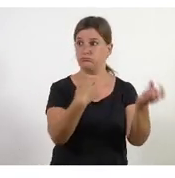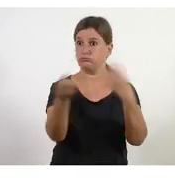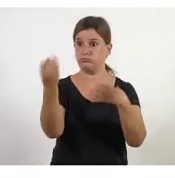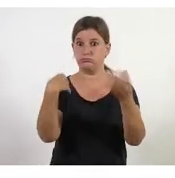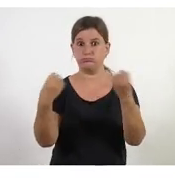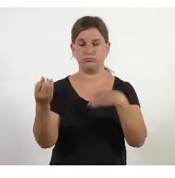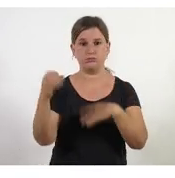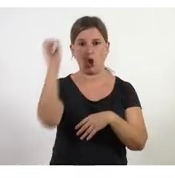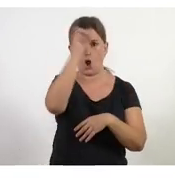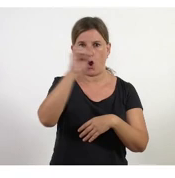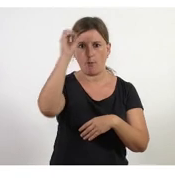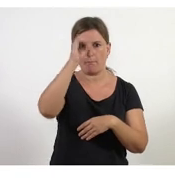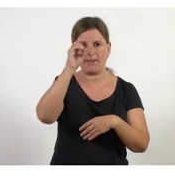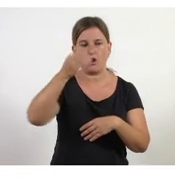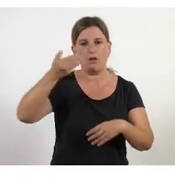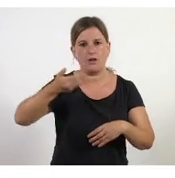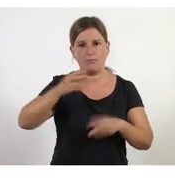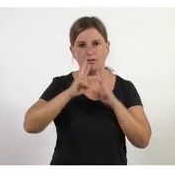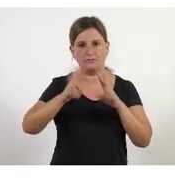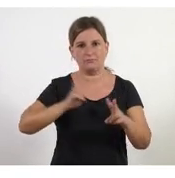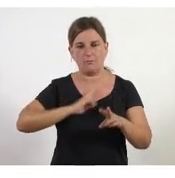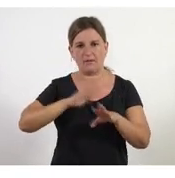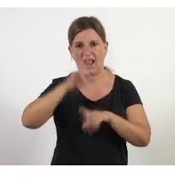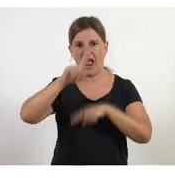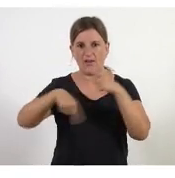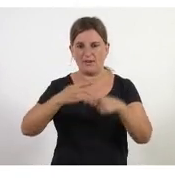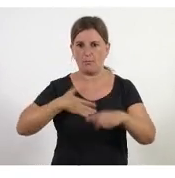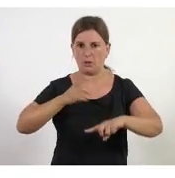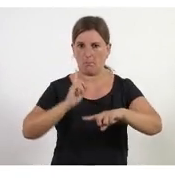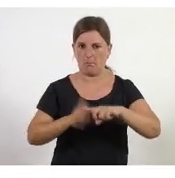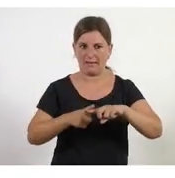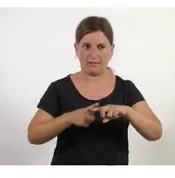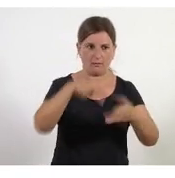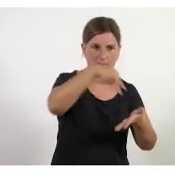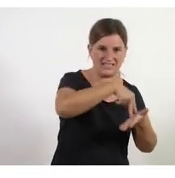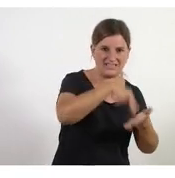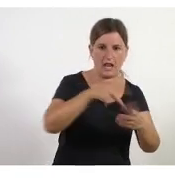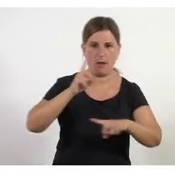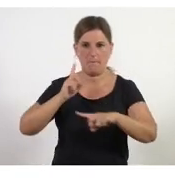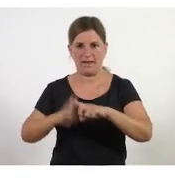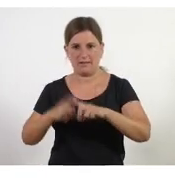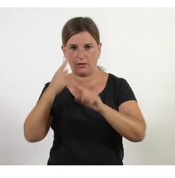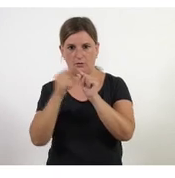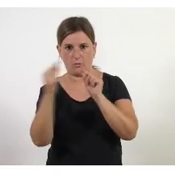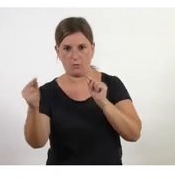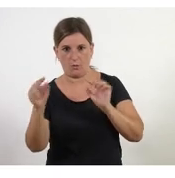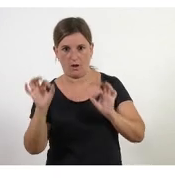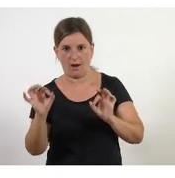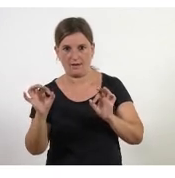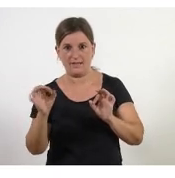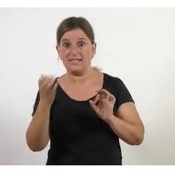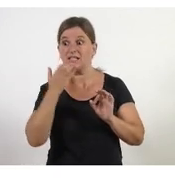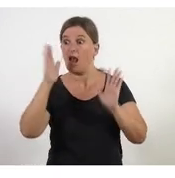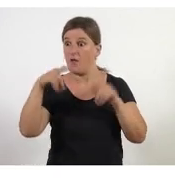si l'any vinent doncs, fem un format que sigui online i presencial o si pel que sigui hem de tornar-la a fer online, puguem